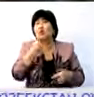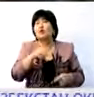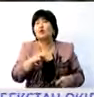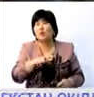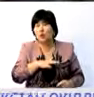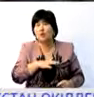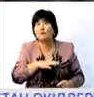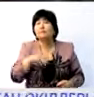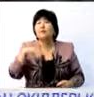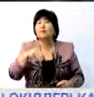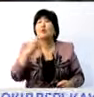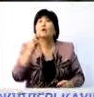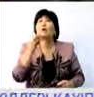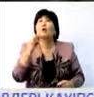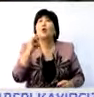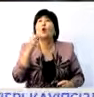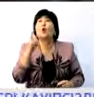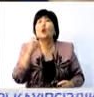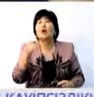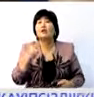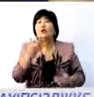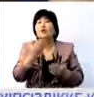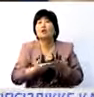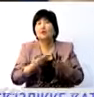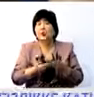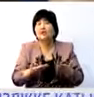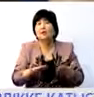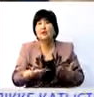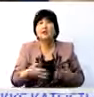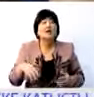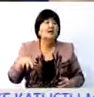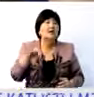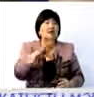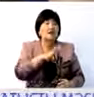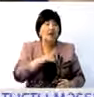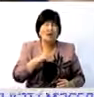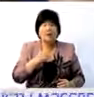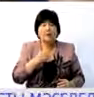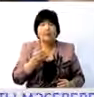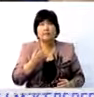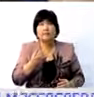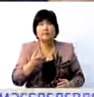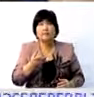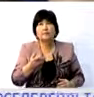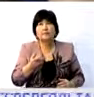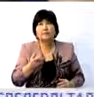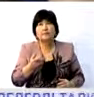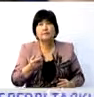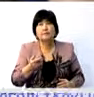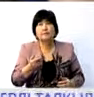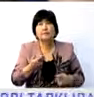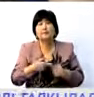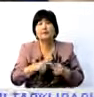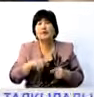болды. Мұстафа Шоқай жөнінде Жапонияның ғалымы Уяма Тимохито